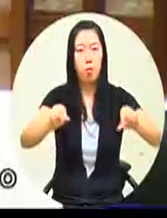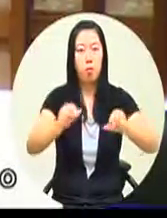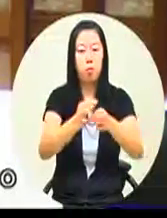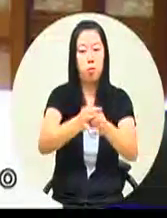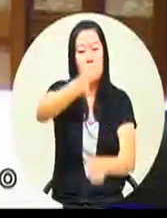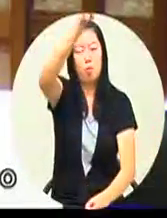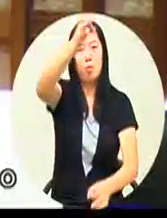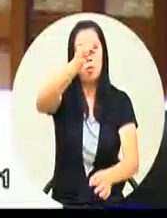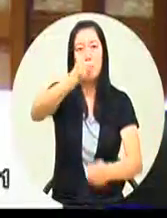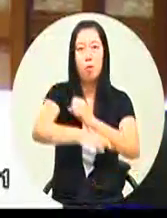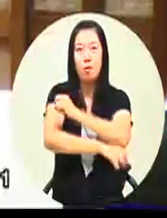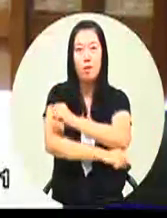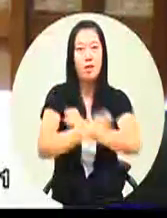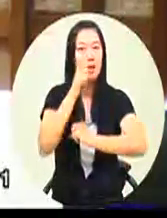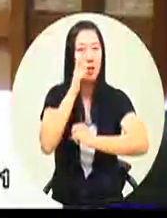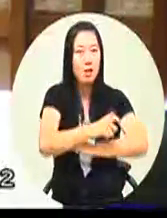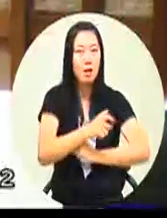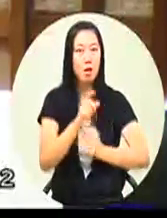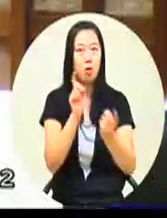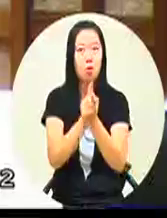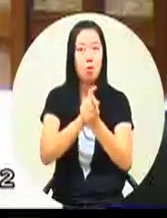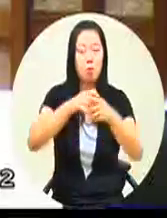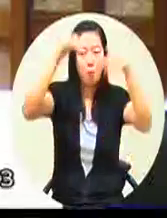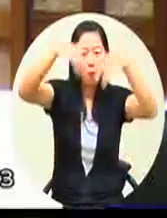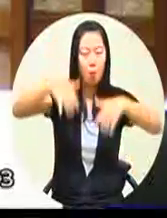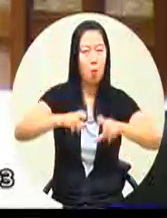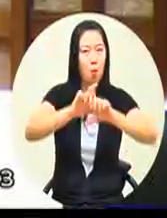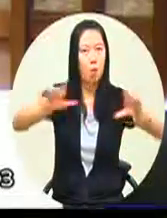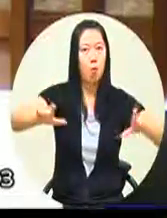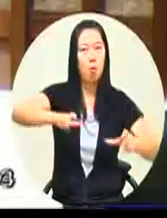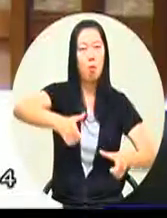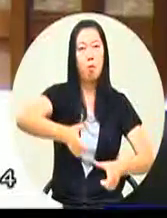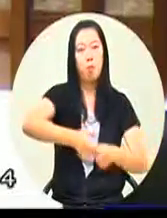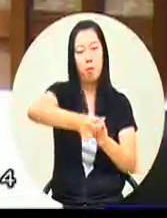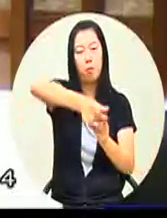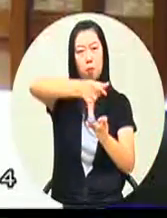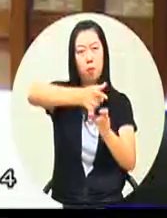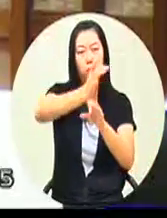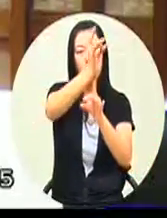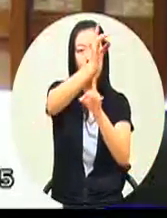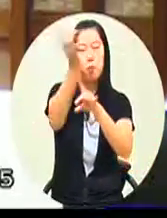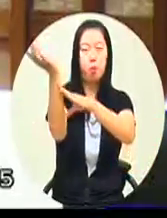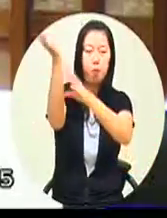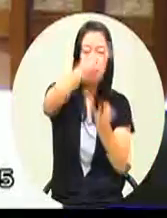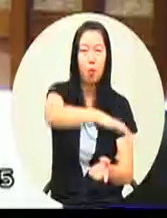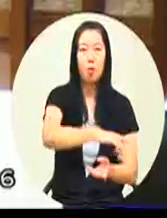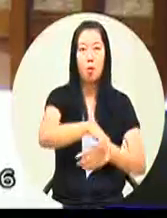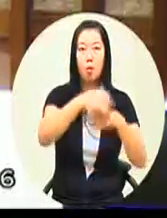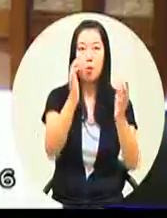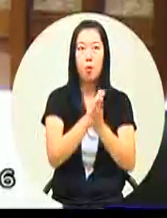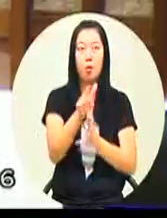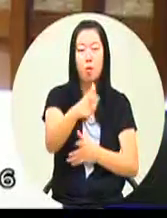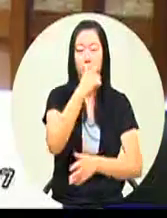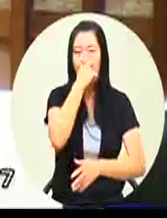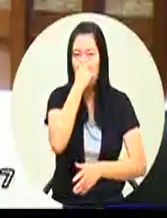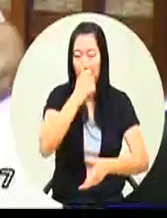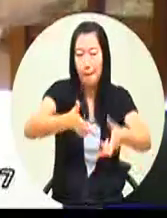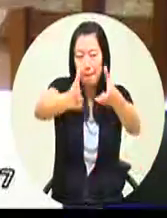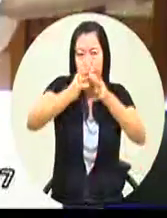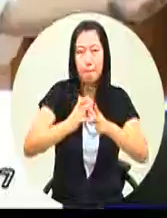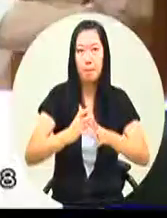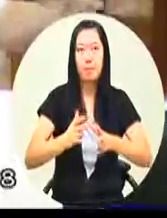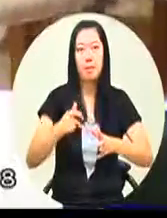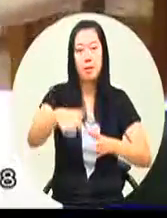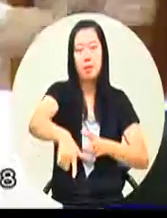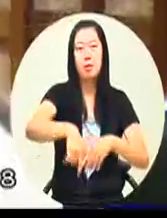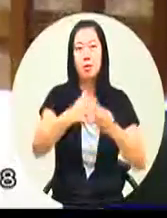啊，那落就较大雨，就规模栽落啊，啊栽落啊，来就拢。当地迄个桥条，连规个桥